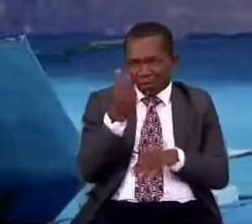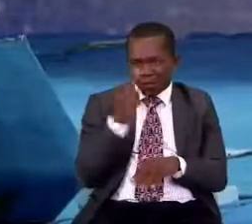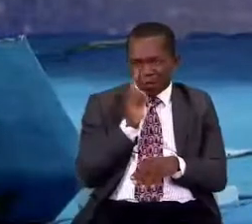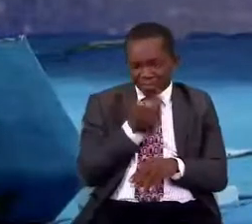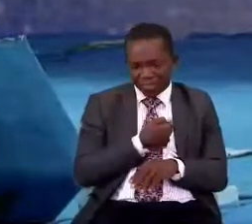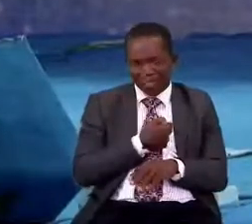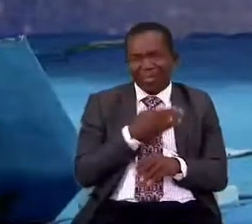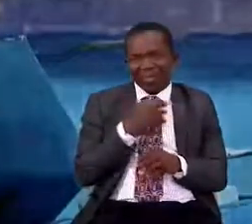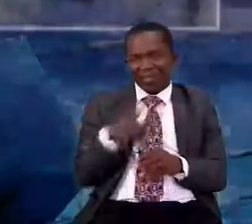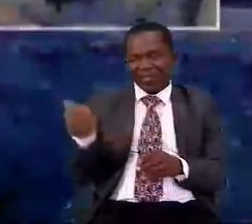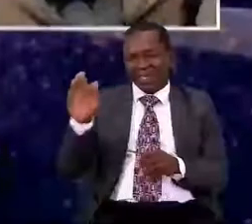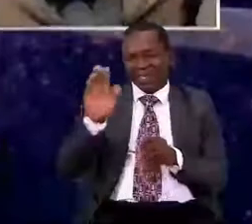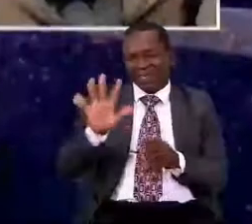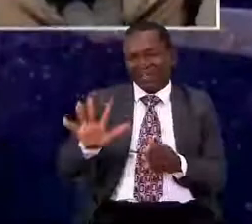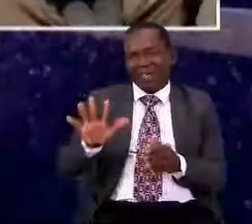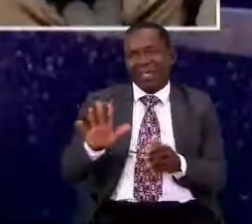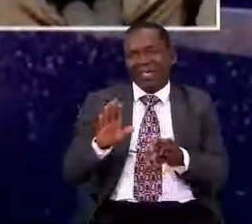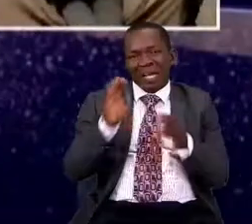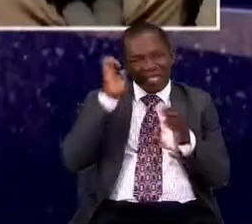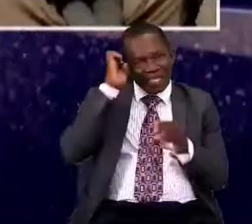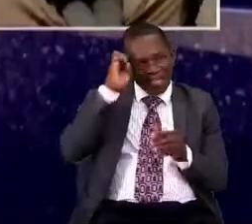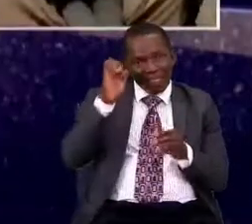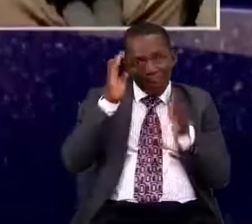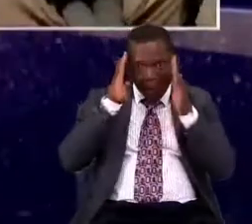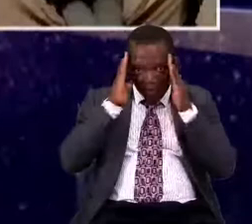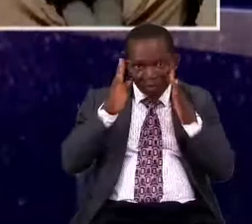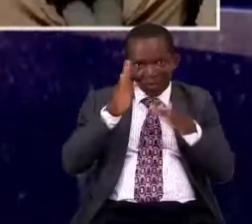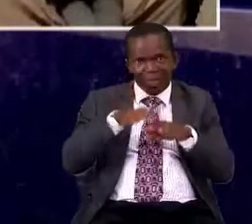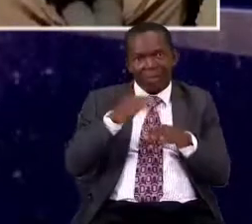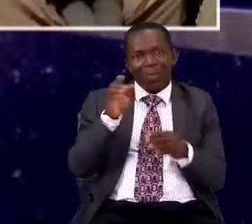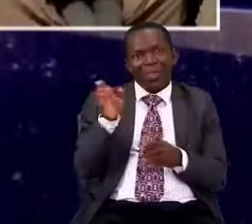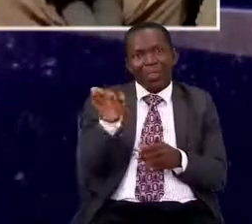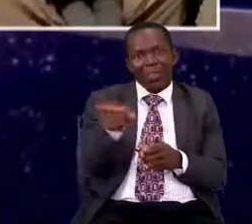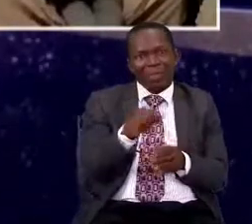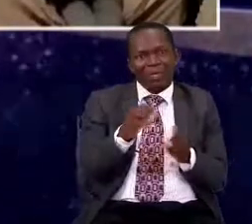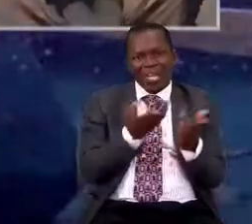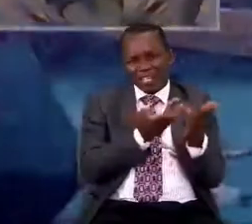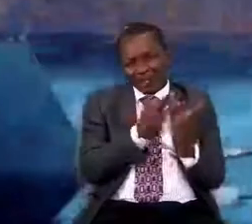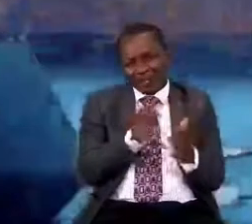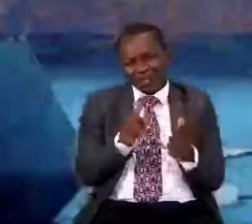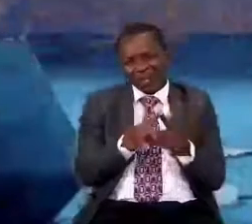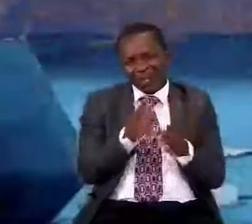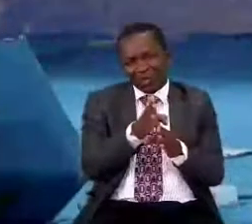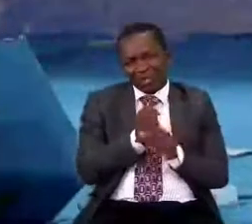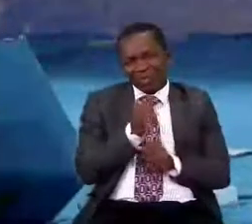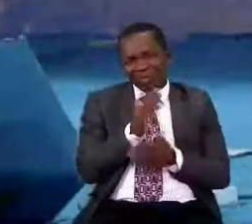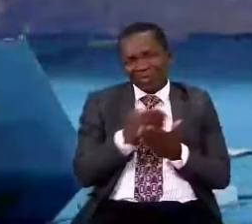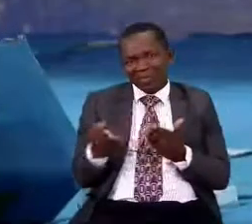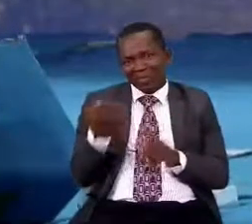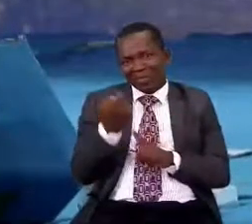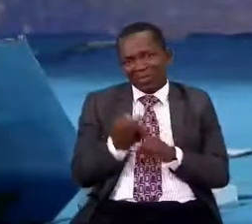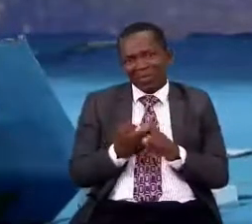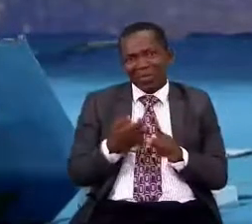attentivement, s'attendant à recevoir de quelque chose. Verset 6 ici. Alors, Pierre lui